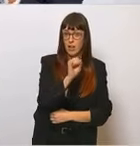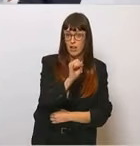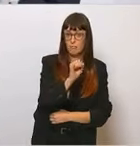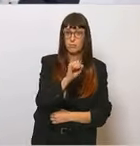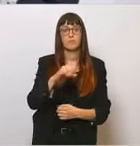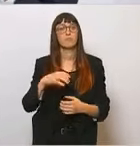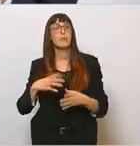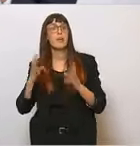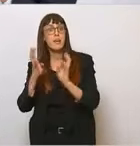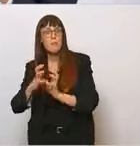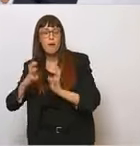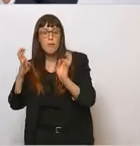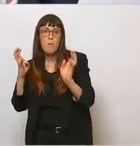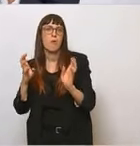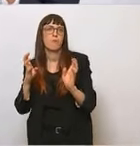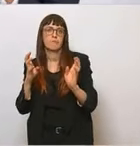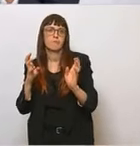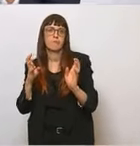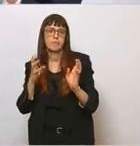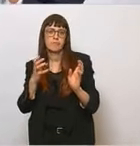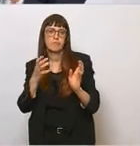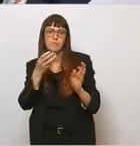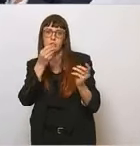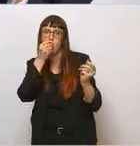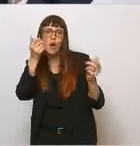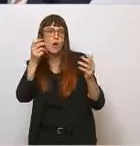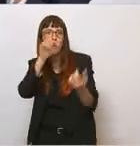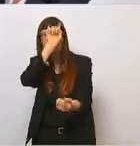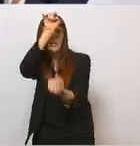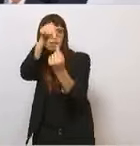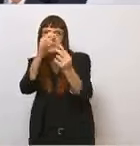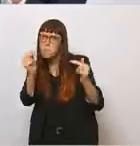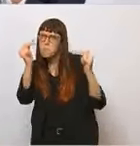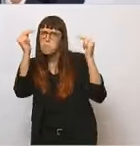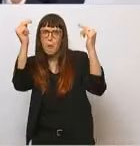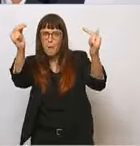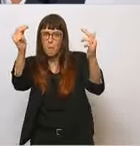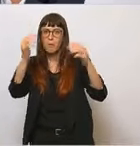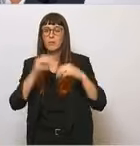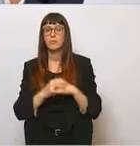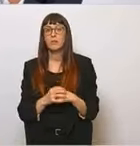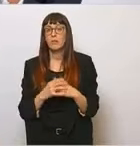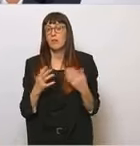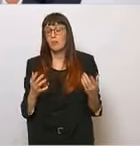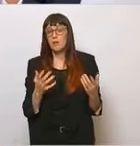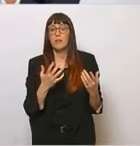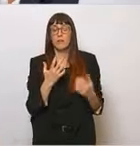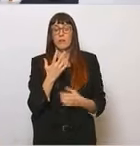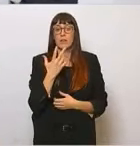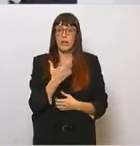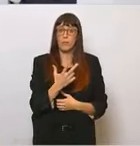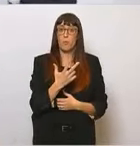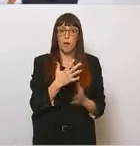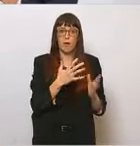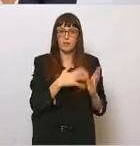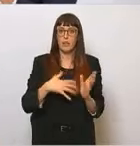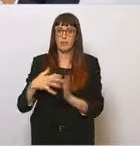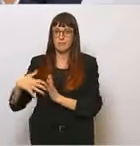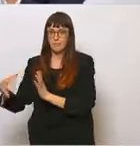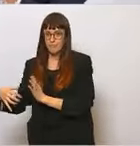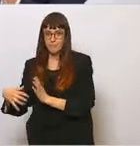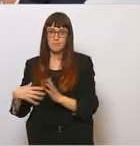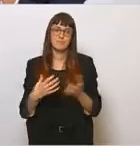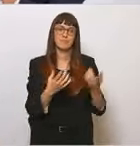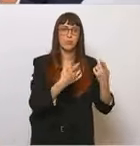normal. On a des différences d'approche entre les trois textes, Conseil, Commission, Parlement. Quoi qu'il en